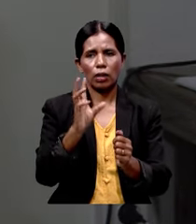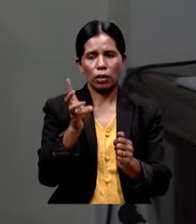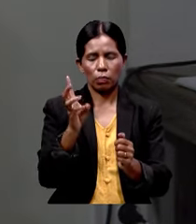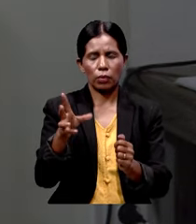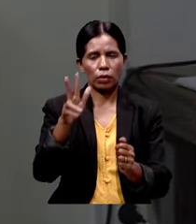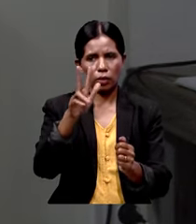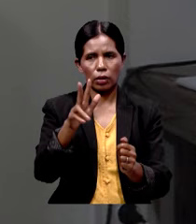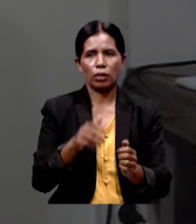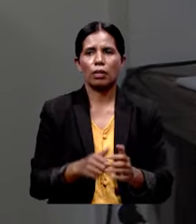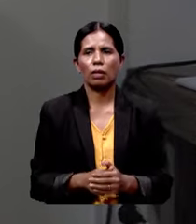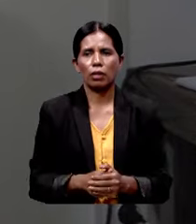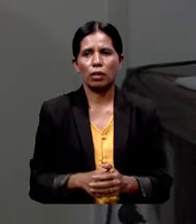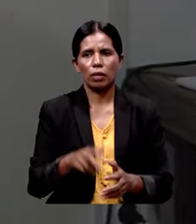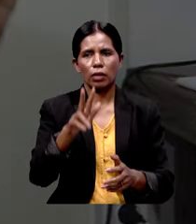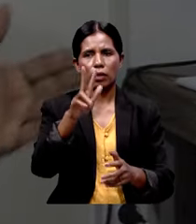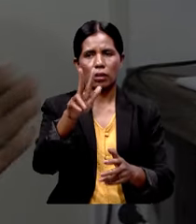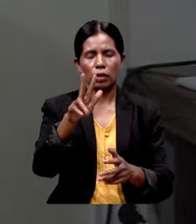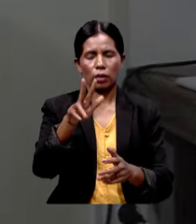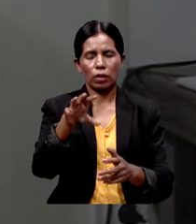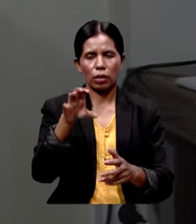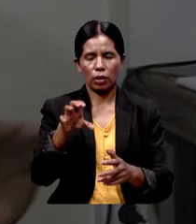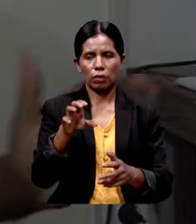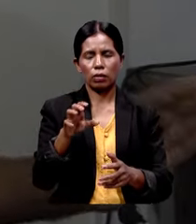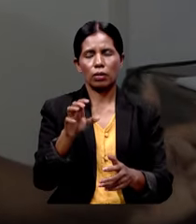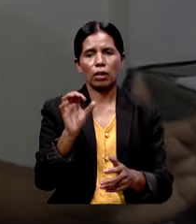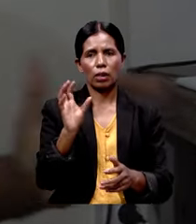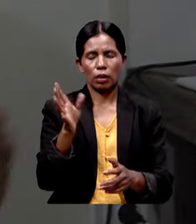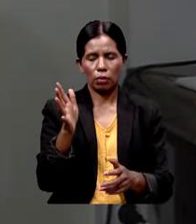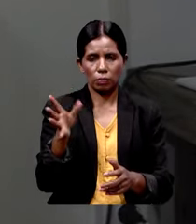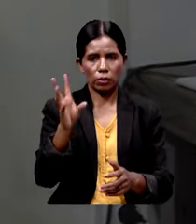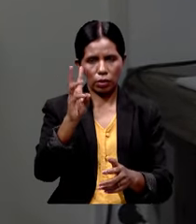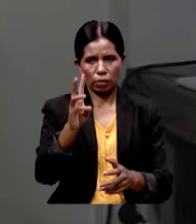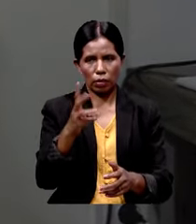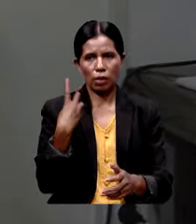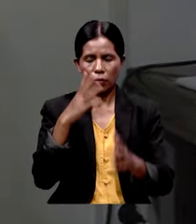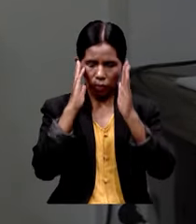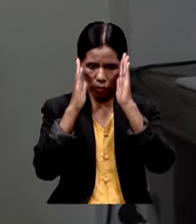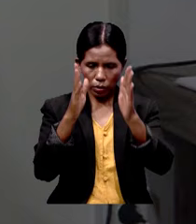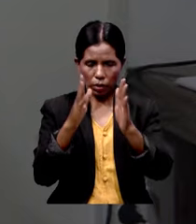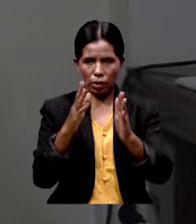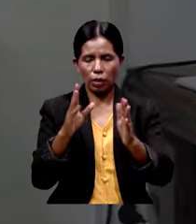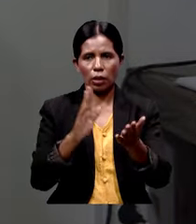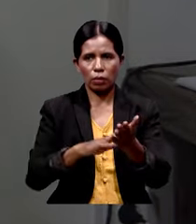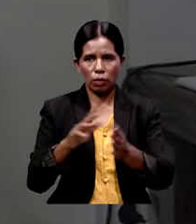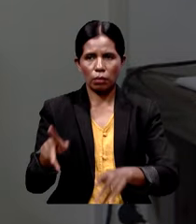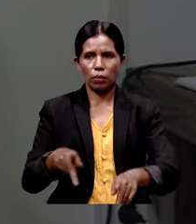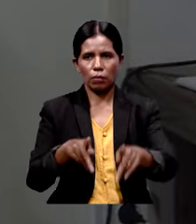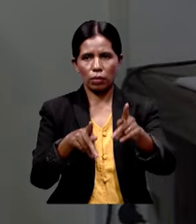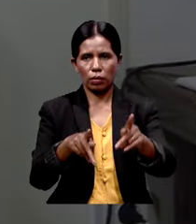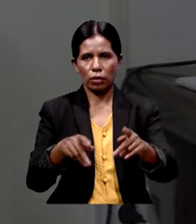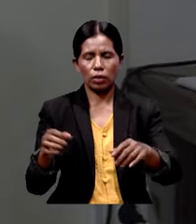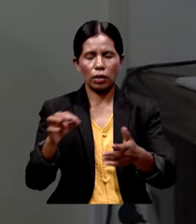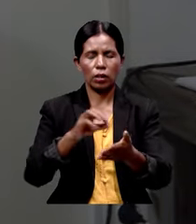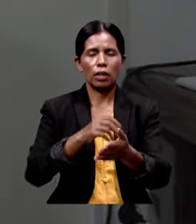be 356 pessoas mas a mim já reliva escola pública nini a neve sem salário lá o